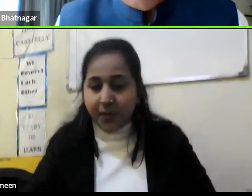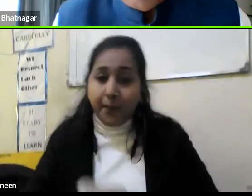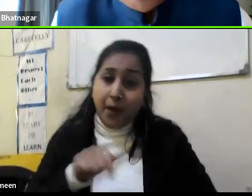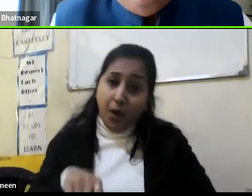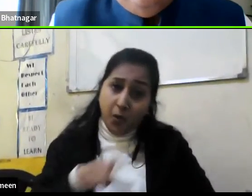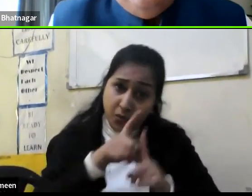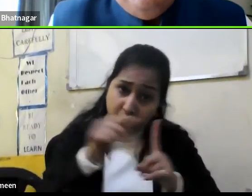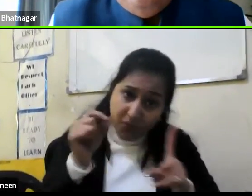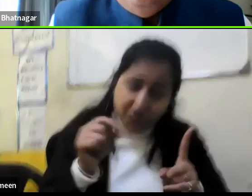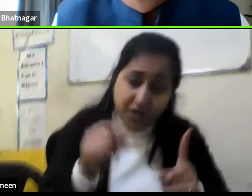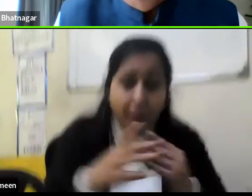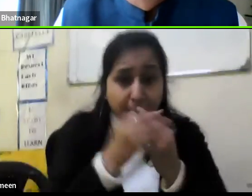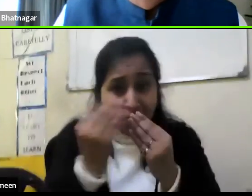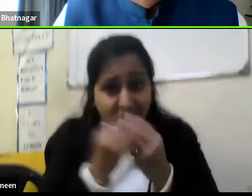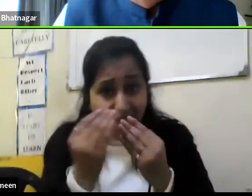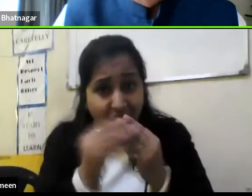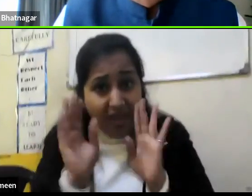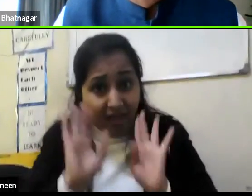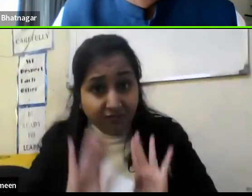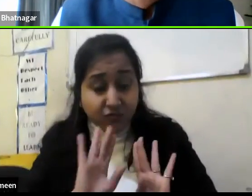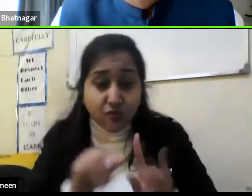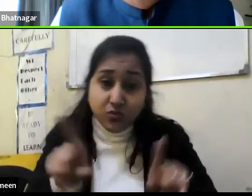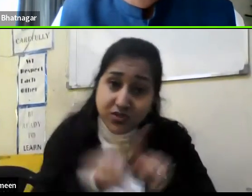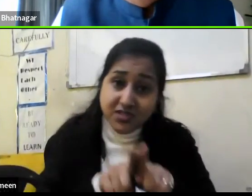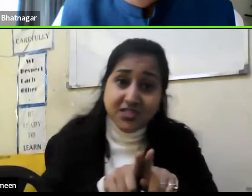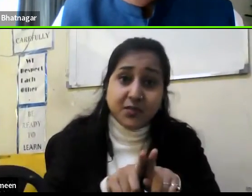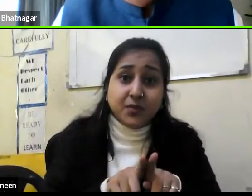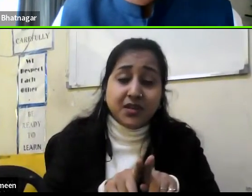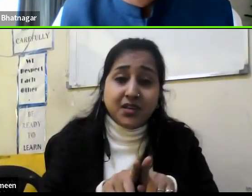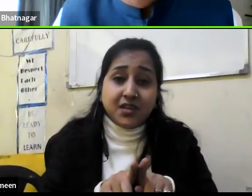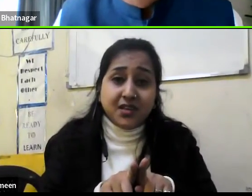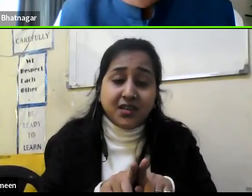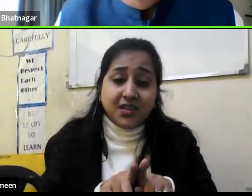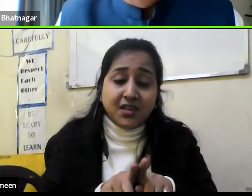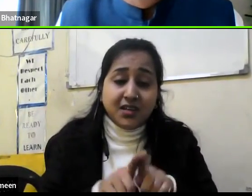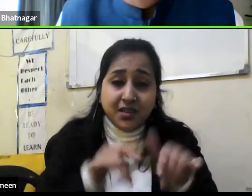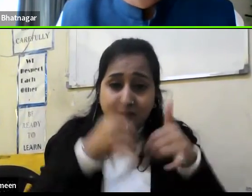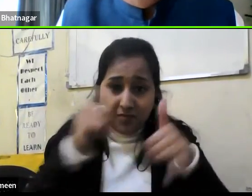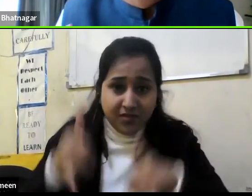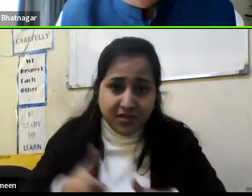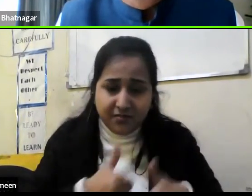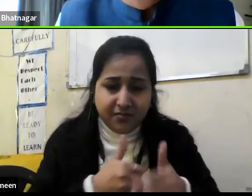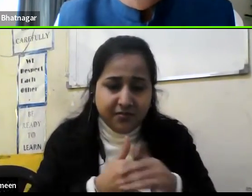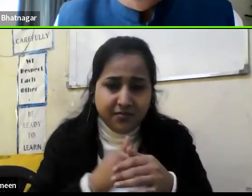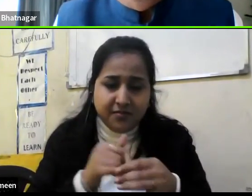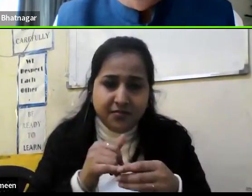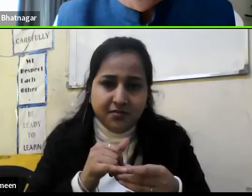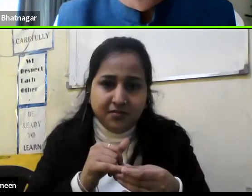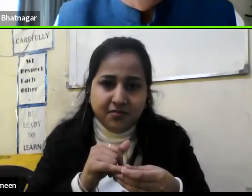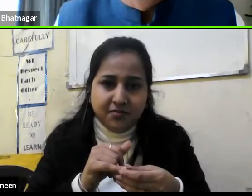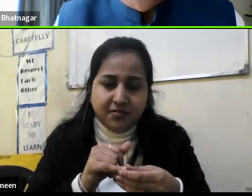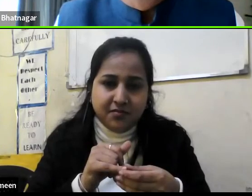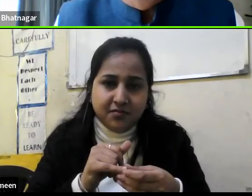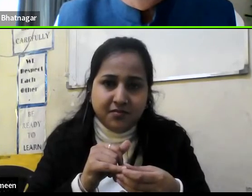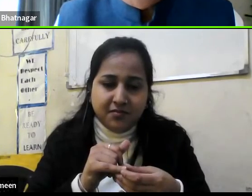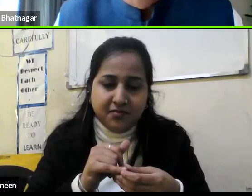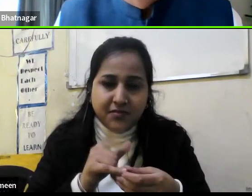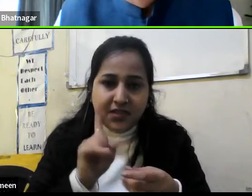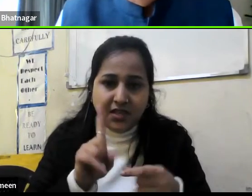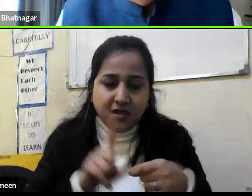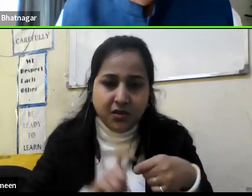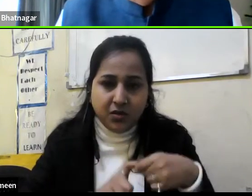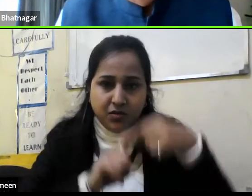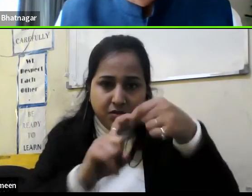जो पत्ते हैं उसी के पत्तों से मैं खेलूंगा। बहुत बढ़िया। अब मुझे एक क्वेश्चन सारे पैनल के लिए है, लेकिन स्पेशली फॉर आवर कॉर्पोरेट